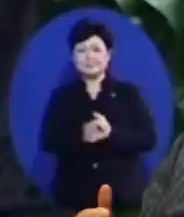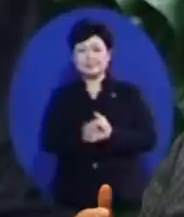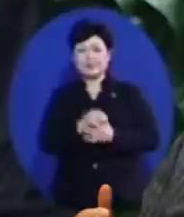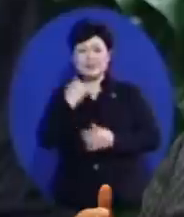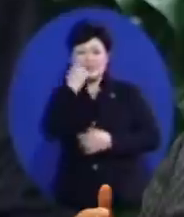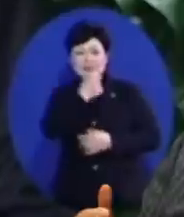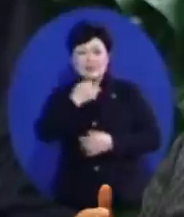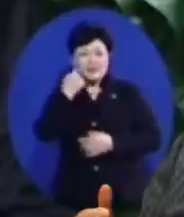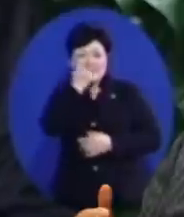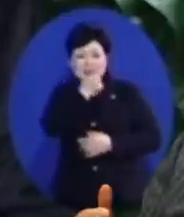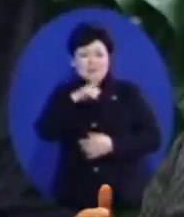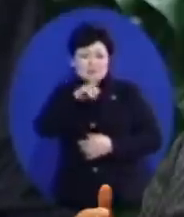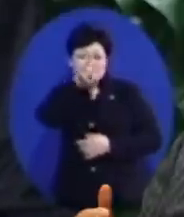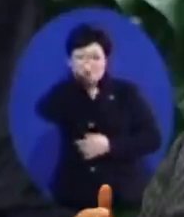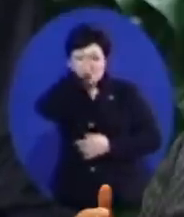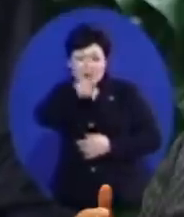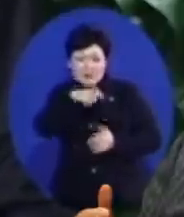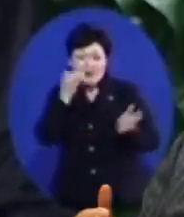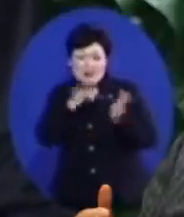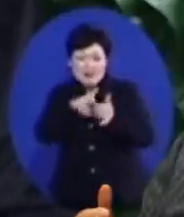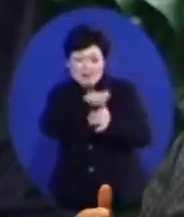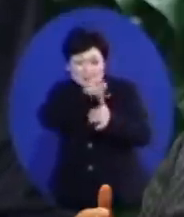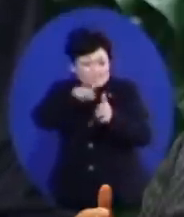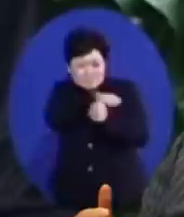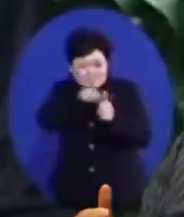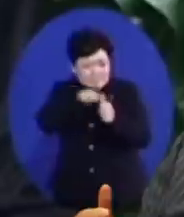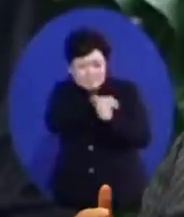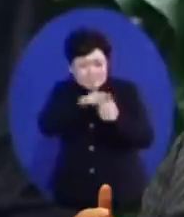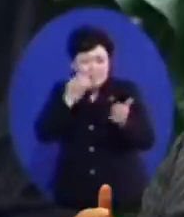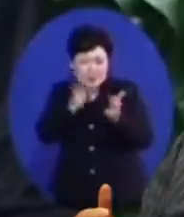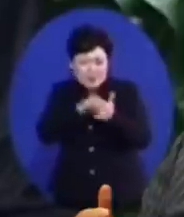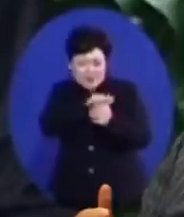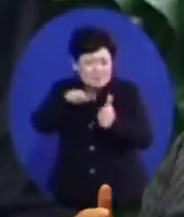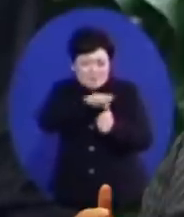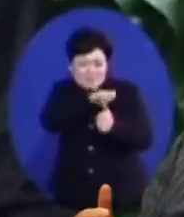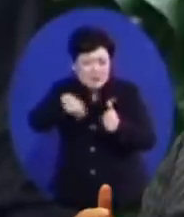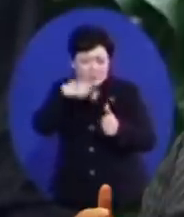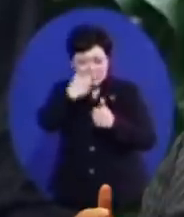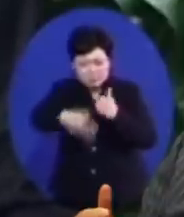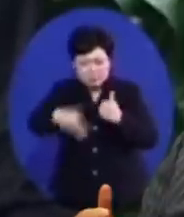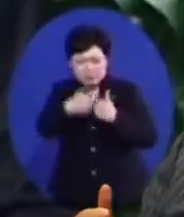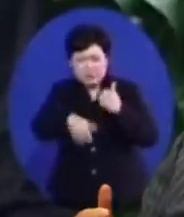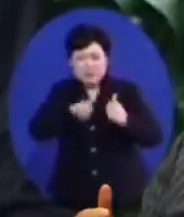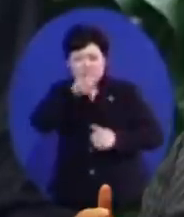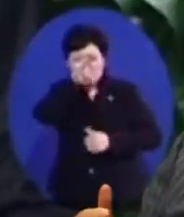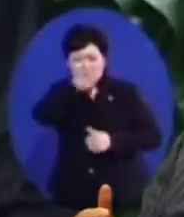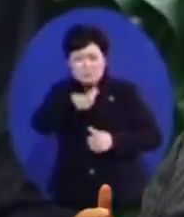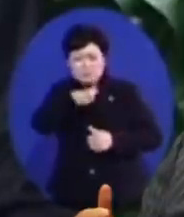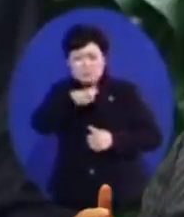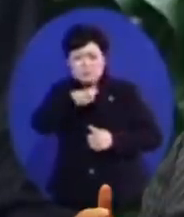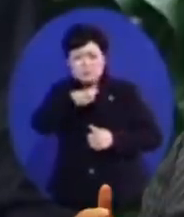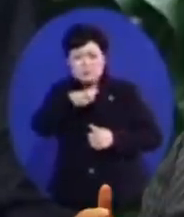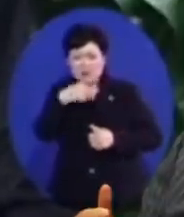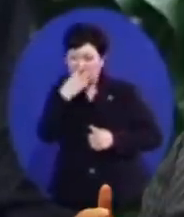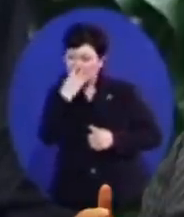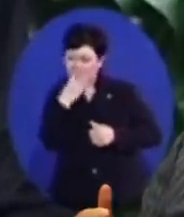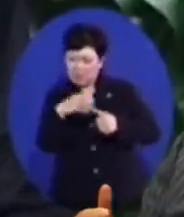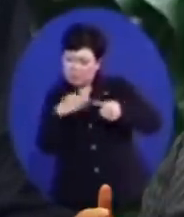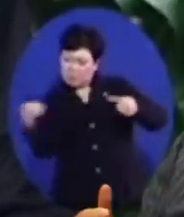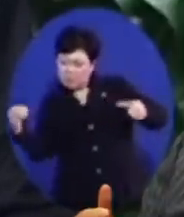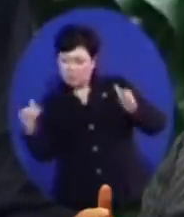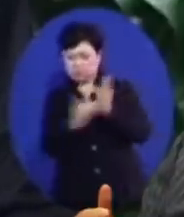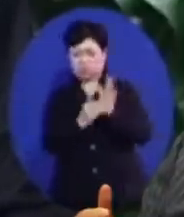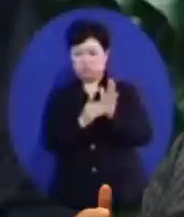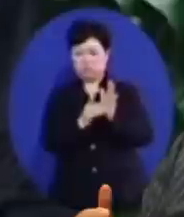주둥이를 바위에다 쳐서 피가 칠칠 흘리면서 이 뿌리가 뽑힙니다. 이